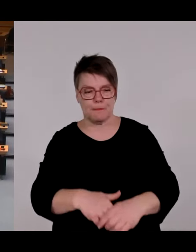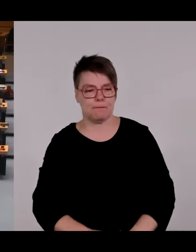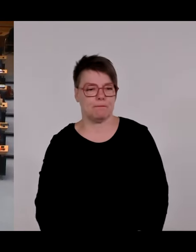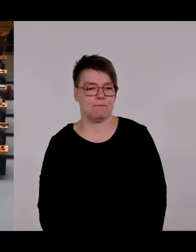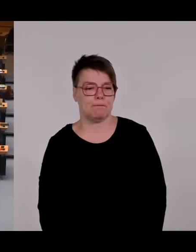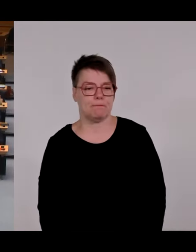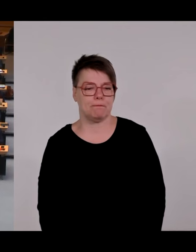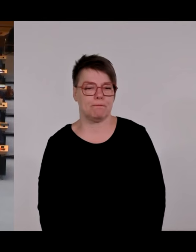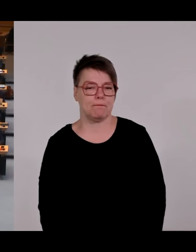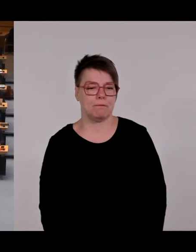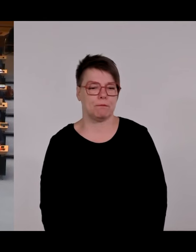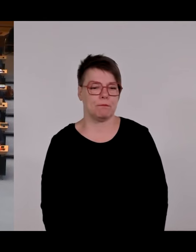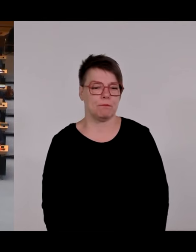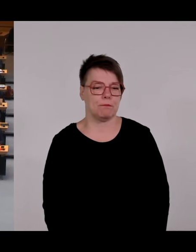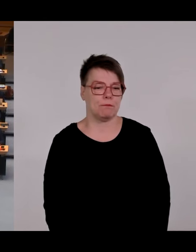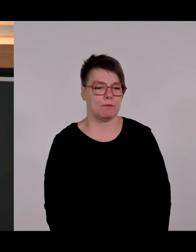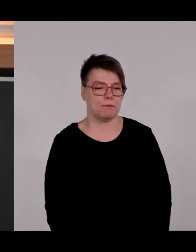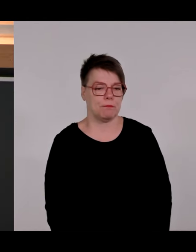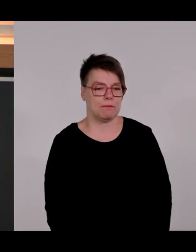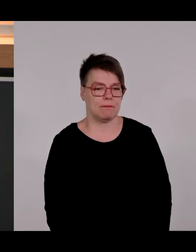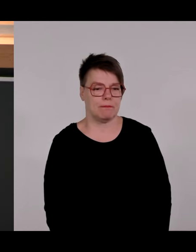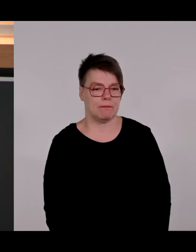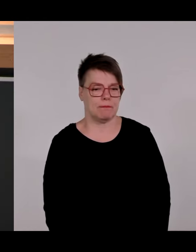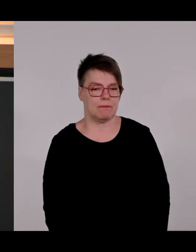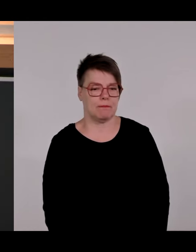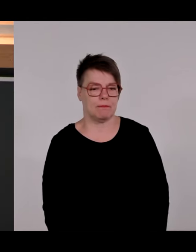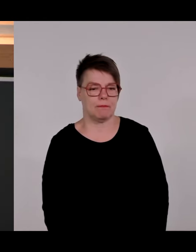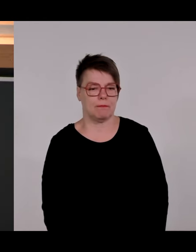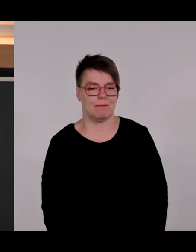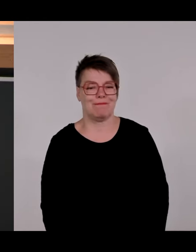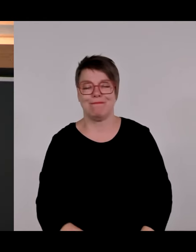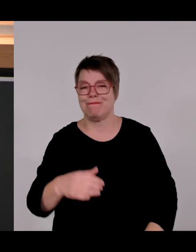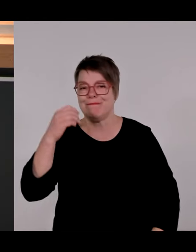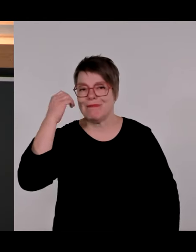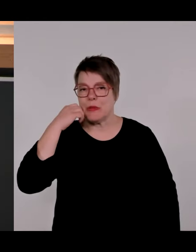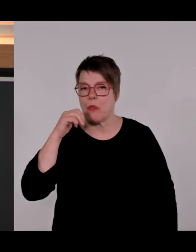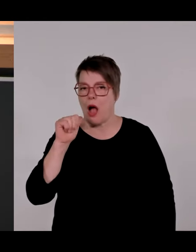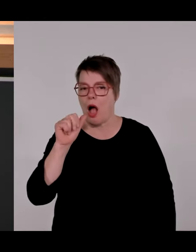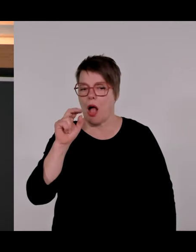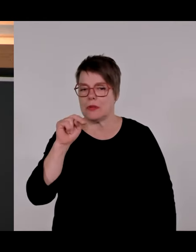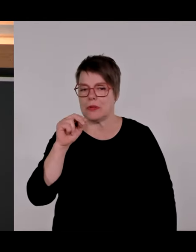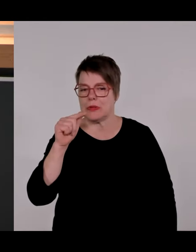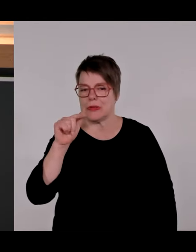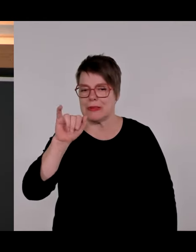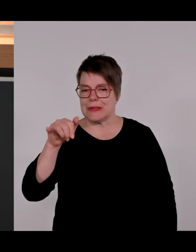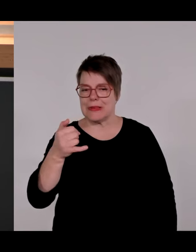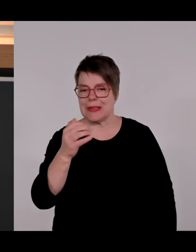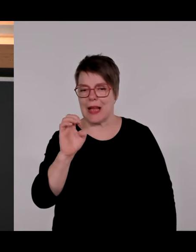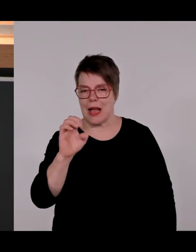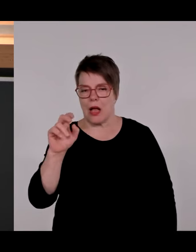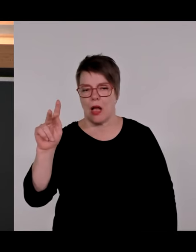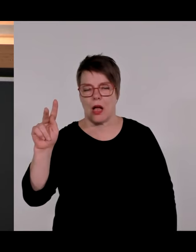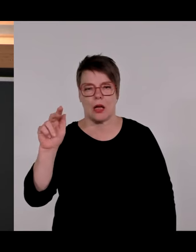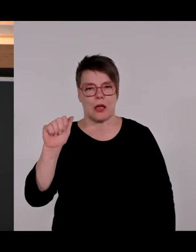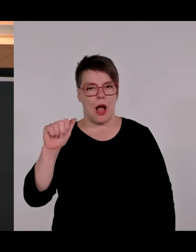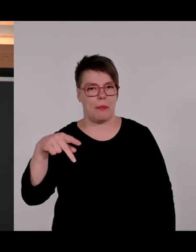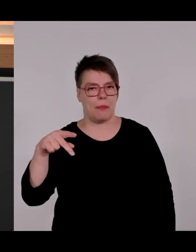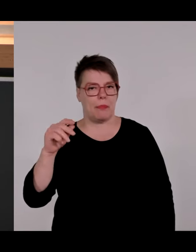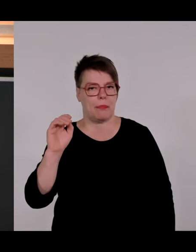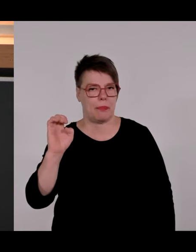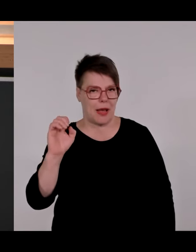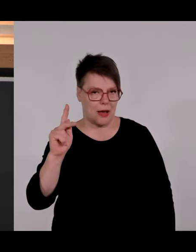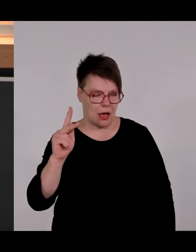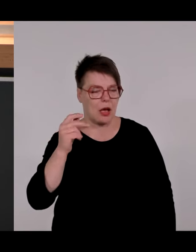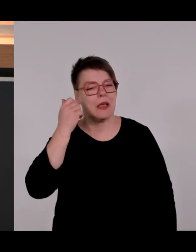Und liebe Antje Kapek, liebe Silke Gebel, genau das war und ist der